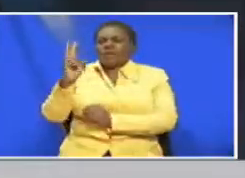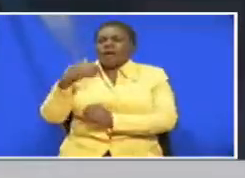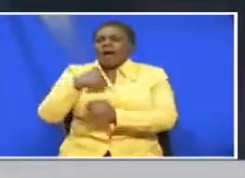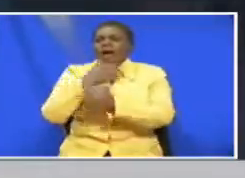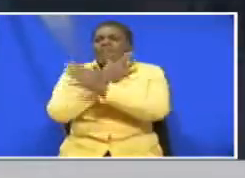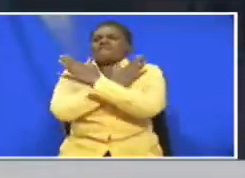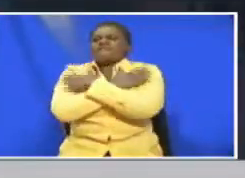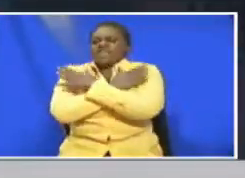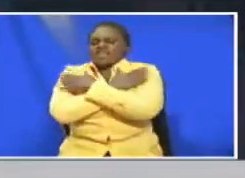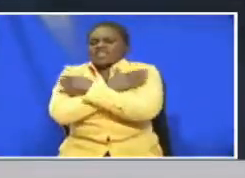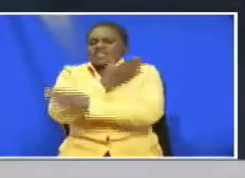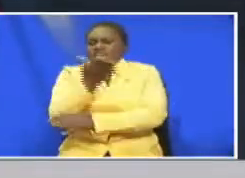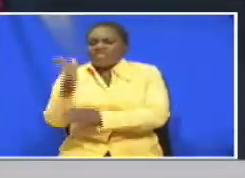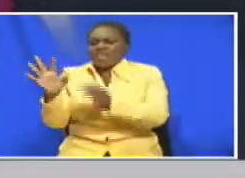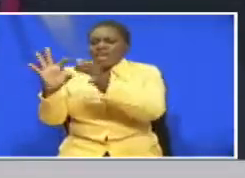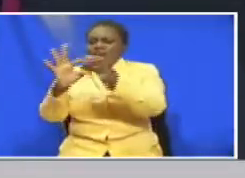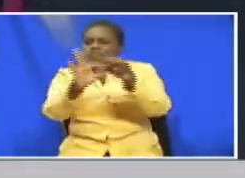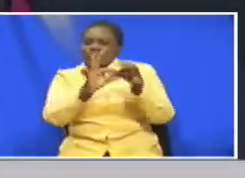allied forces.